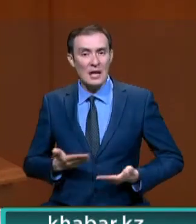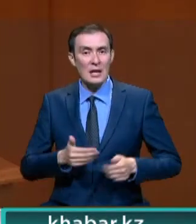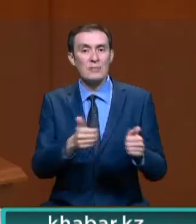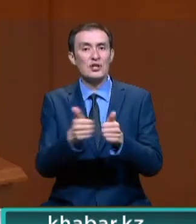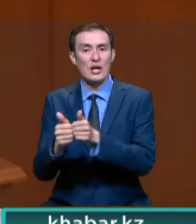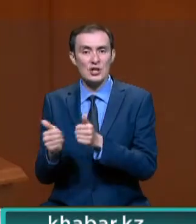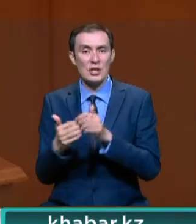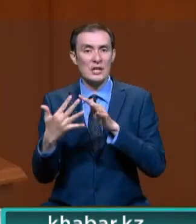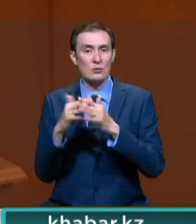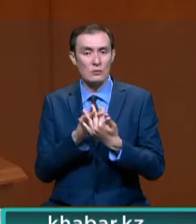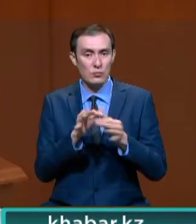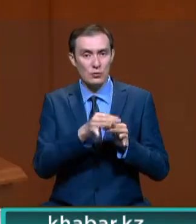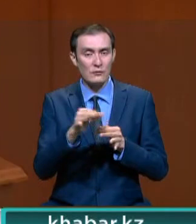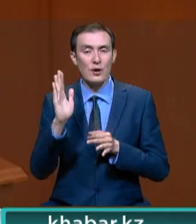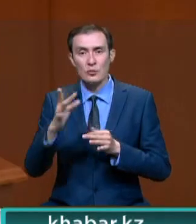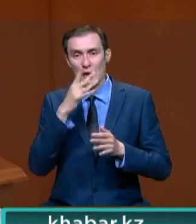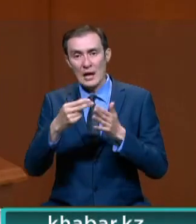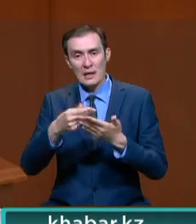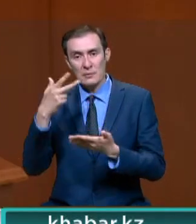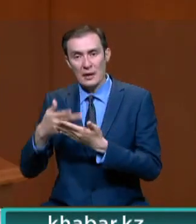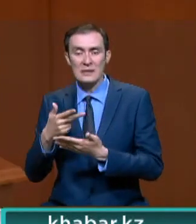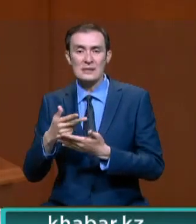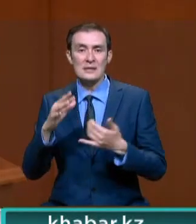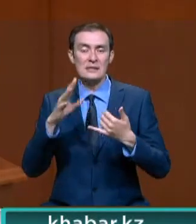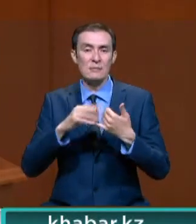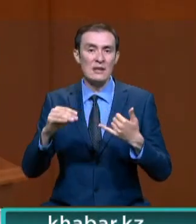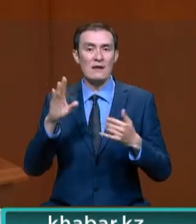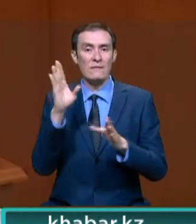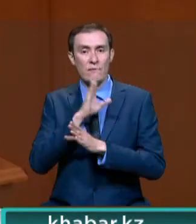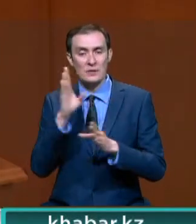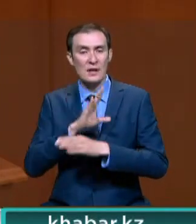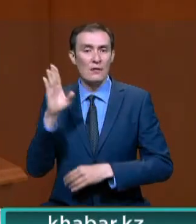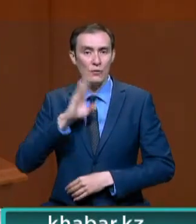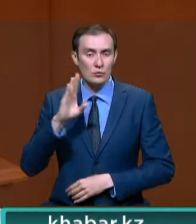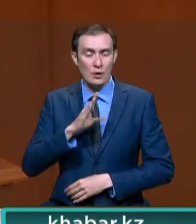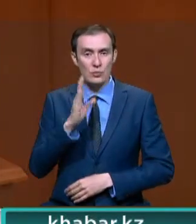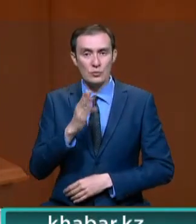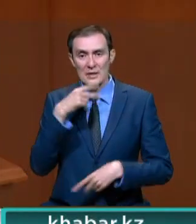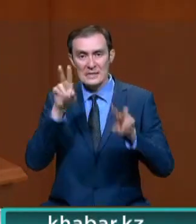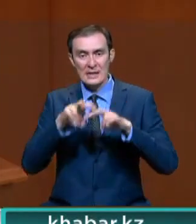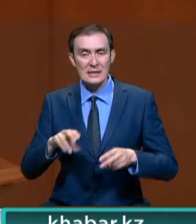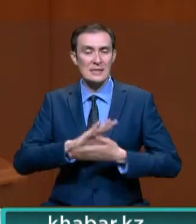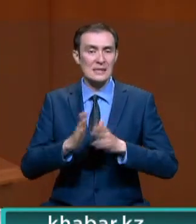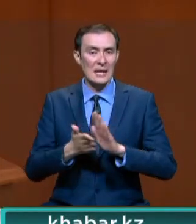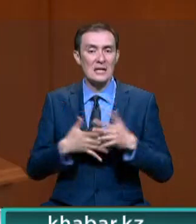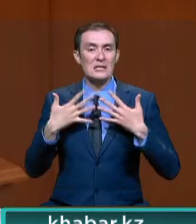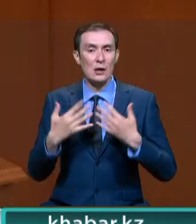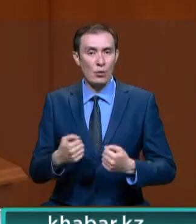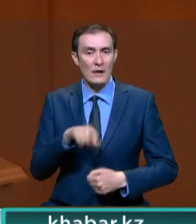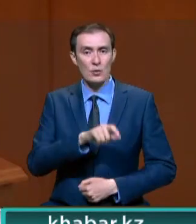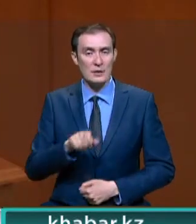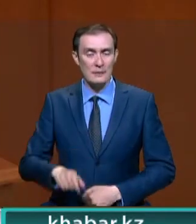населенных пунктов будут отбираться пробы объектов окружающей среды проводится скрининг состояние здоровья